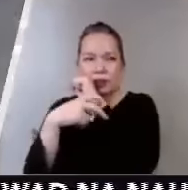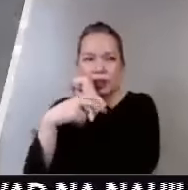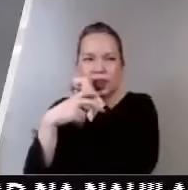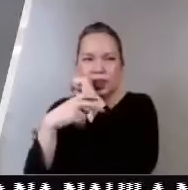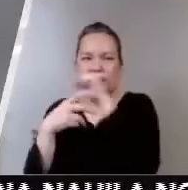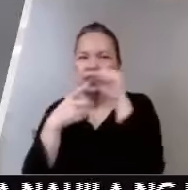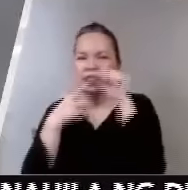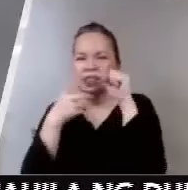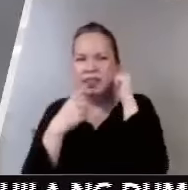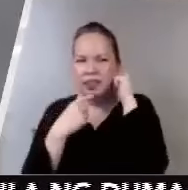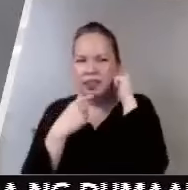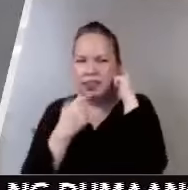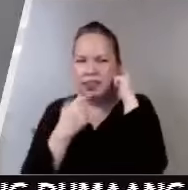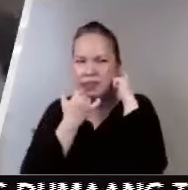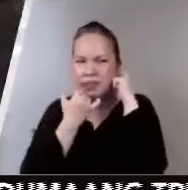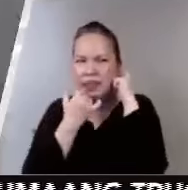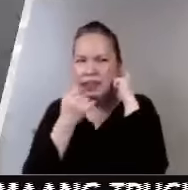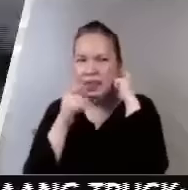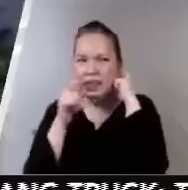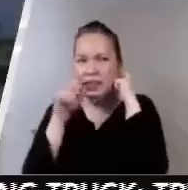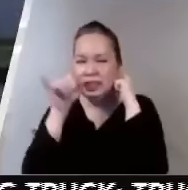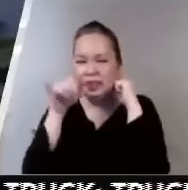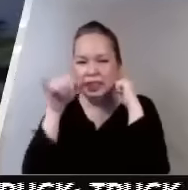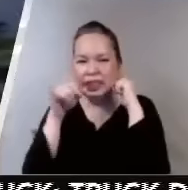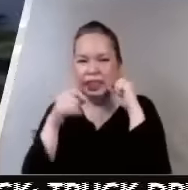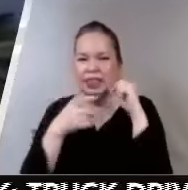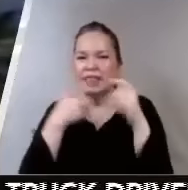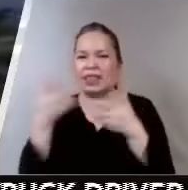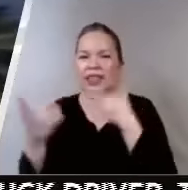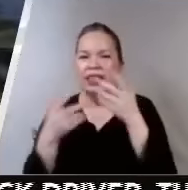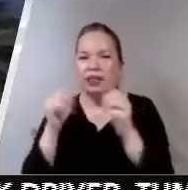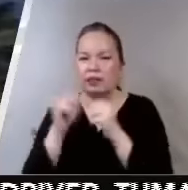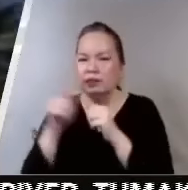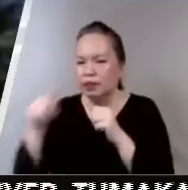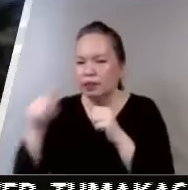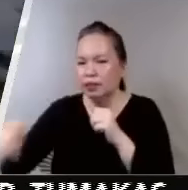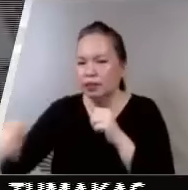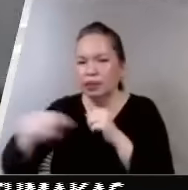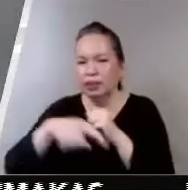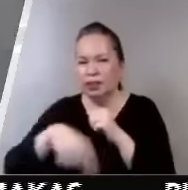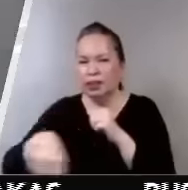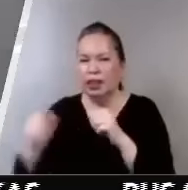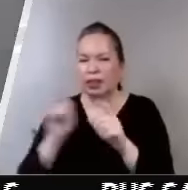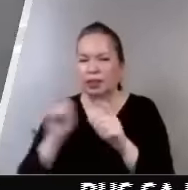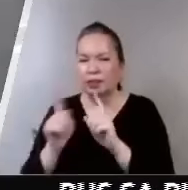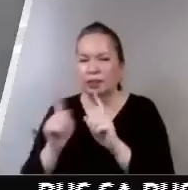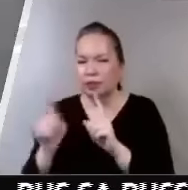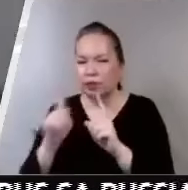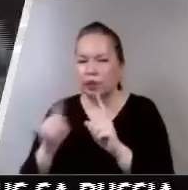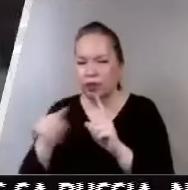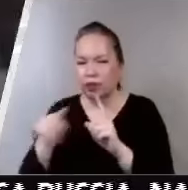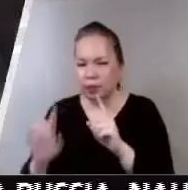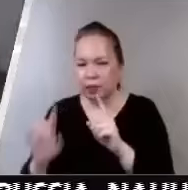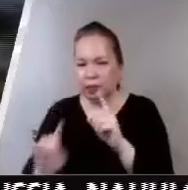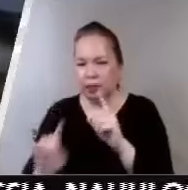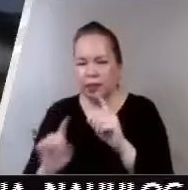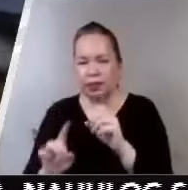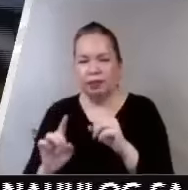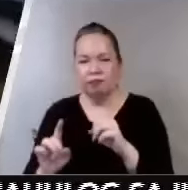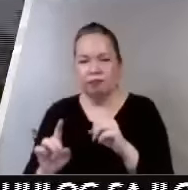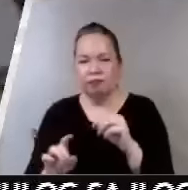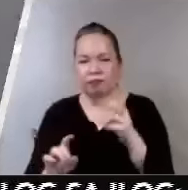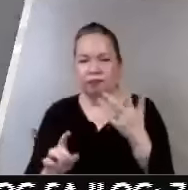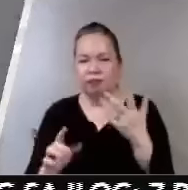ating super kambing, tila nakikipagsagutan pa sa mga goat whisperer, goat rescuer, na porda